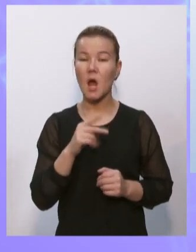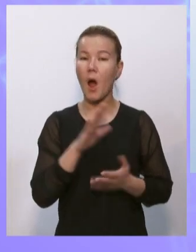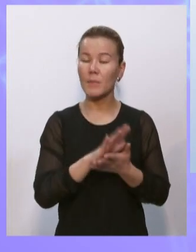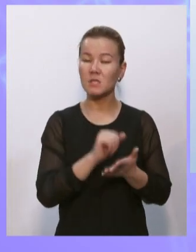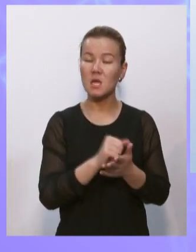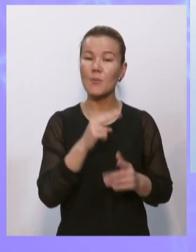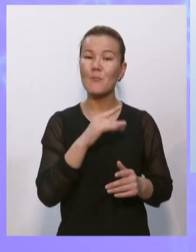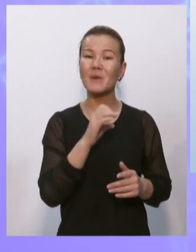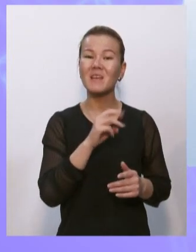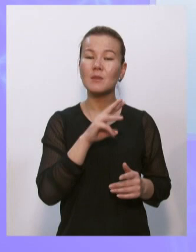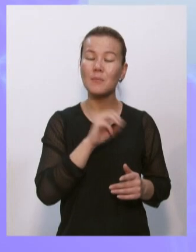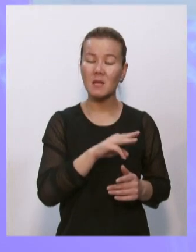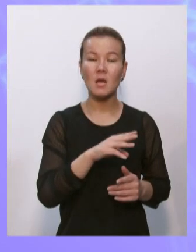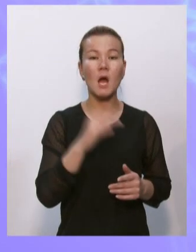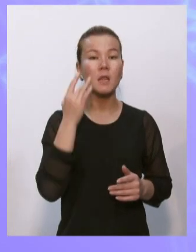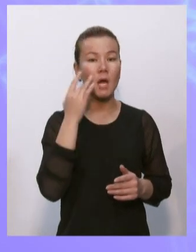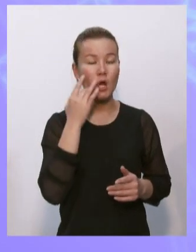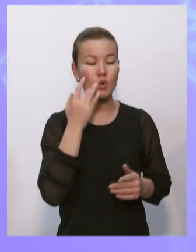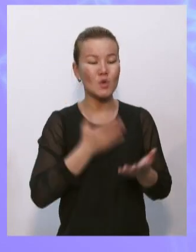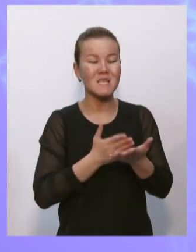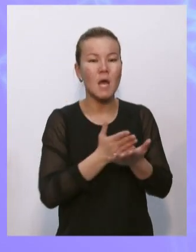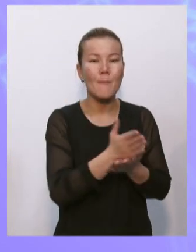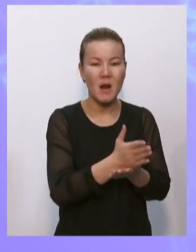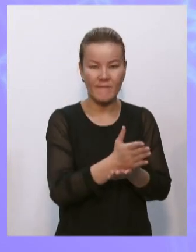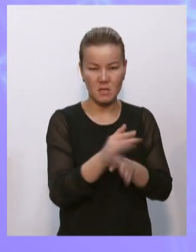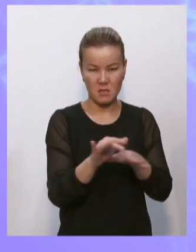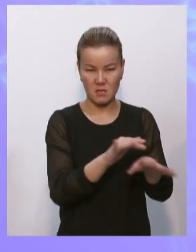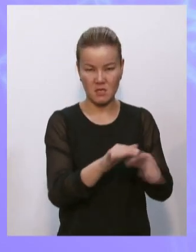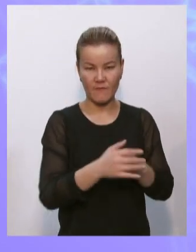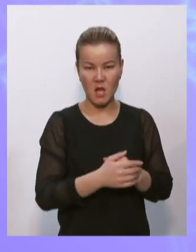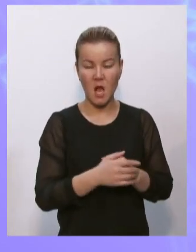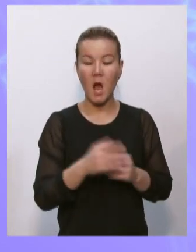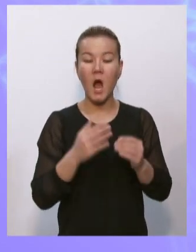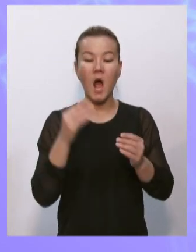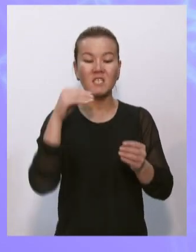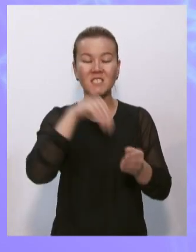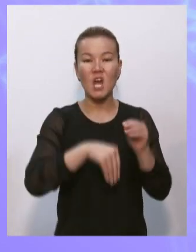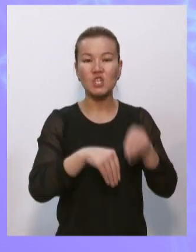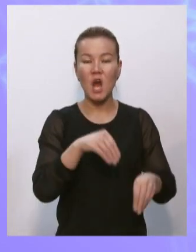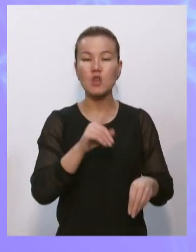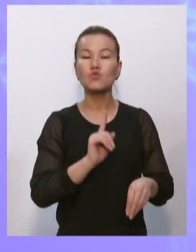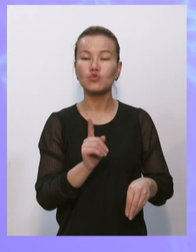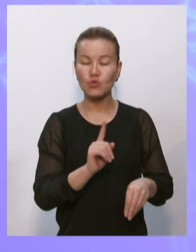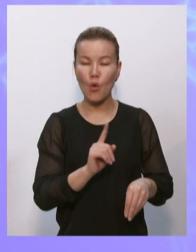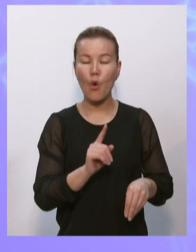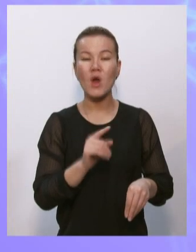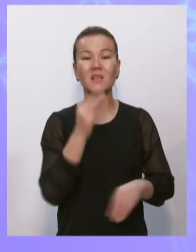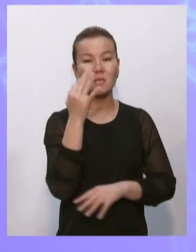обозначает предмет, на который направлено действие. Сажают что?